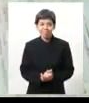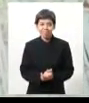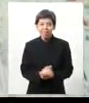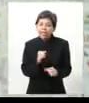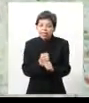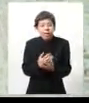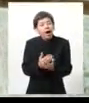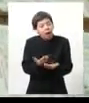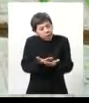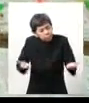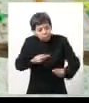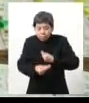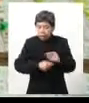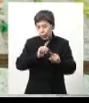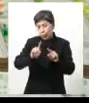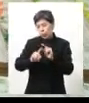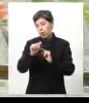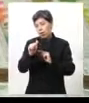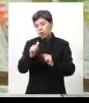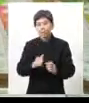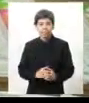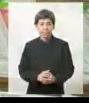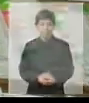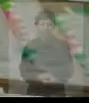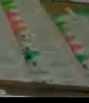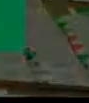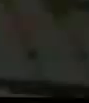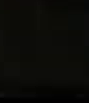เราเรียกสั้นๆว่าเป็นการให้สัมปทาน